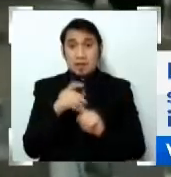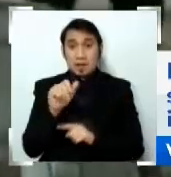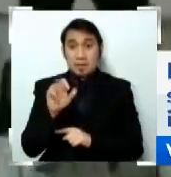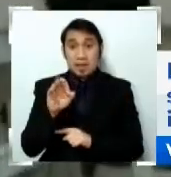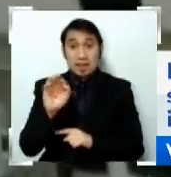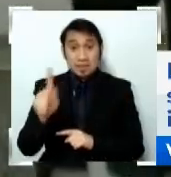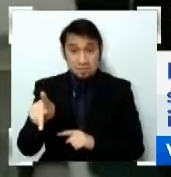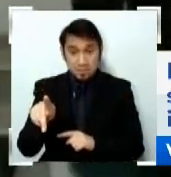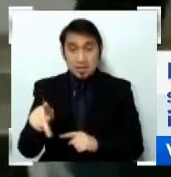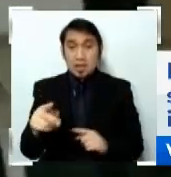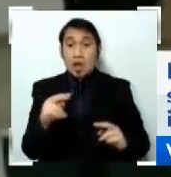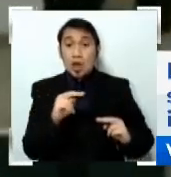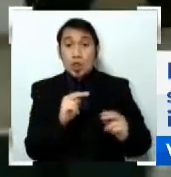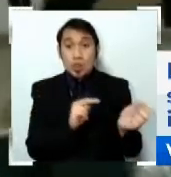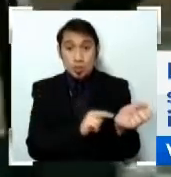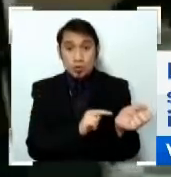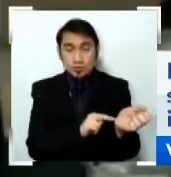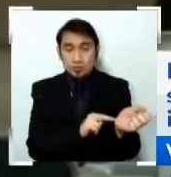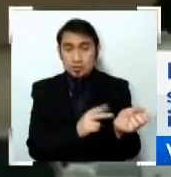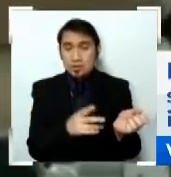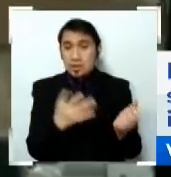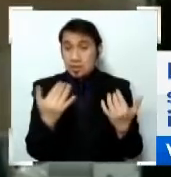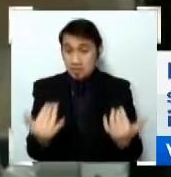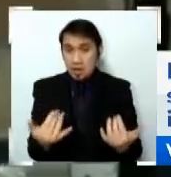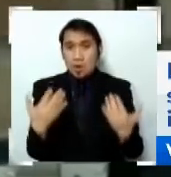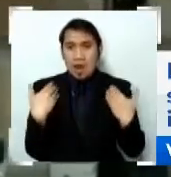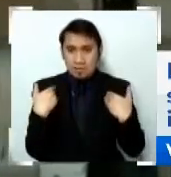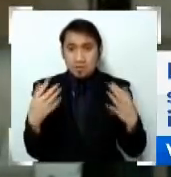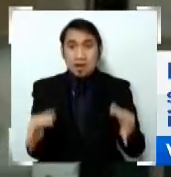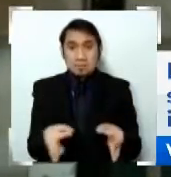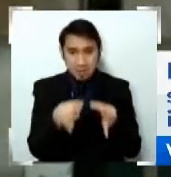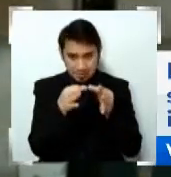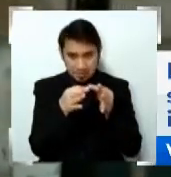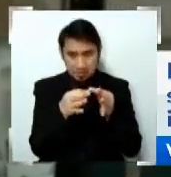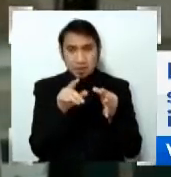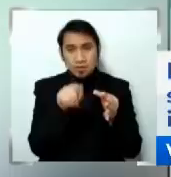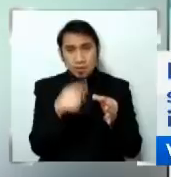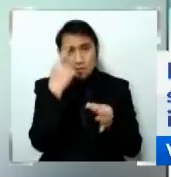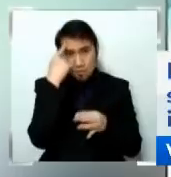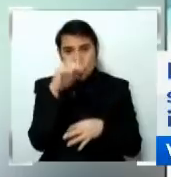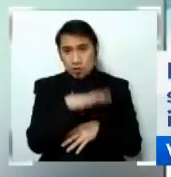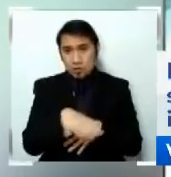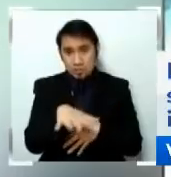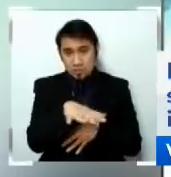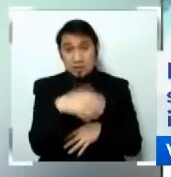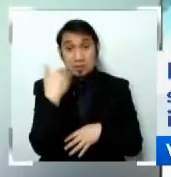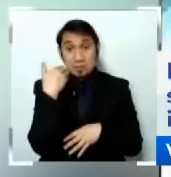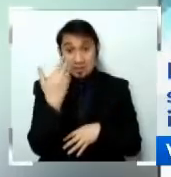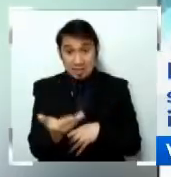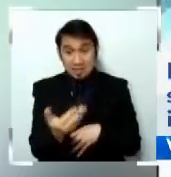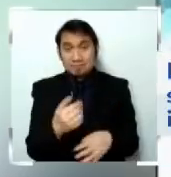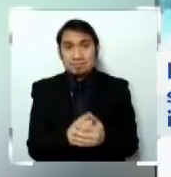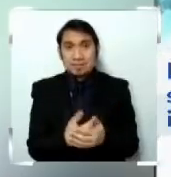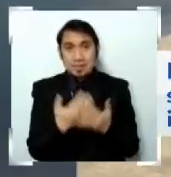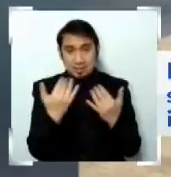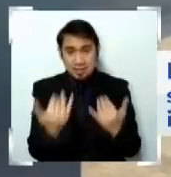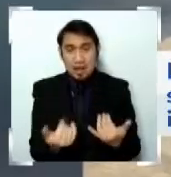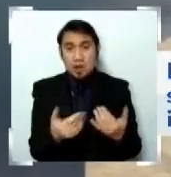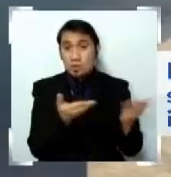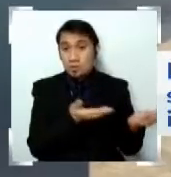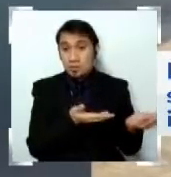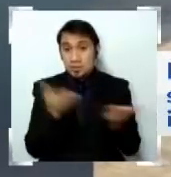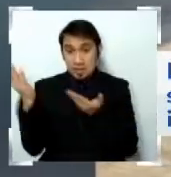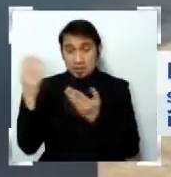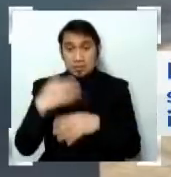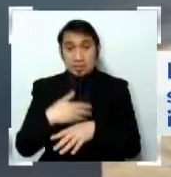Nag-alay na rin ng MISA ang Philippine Air Force para sa nasawing Air Force Nurse. nakatakdang ilipad pa Davao City ang